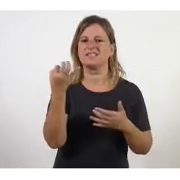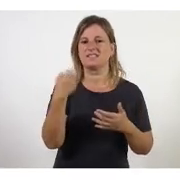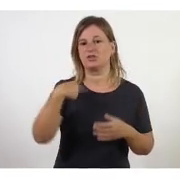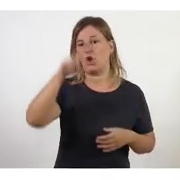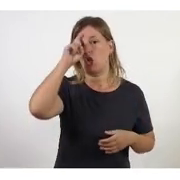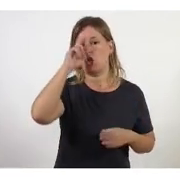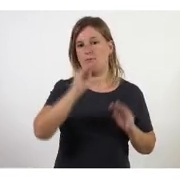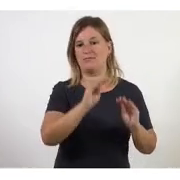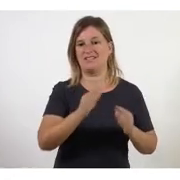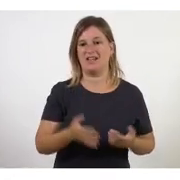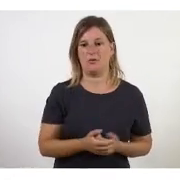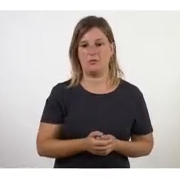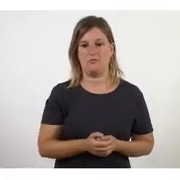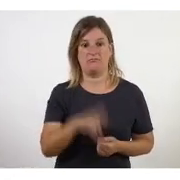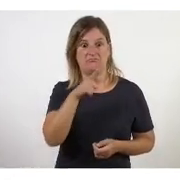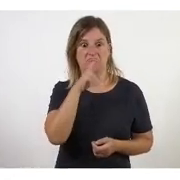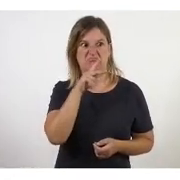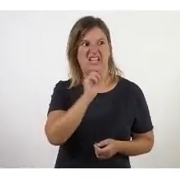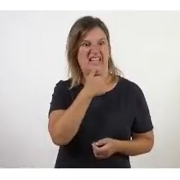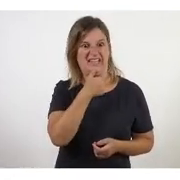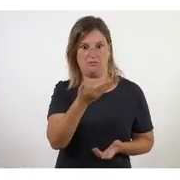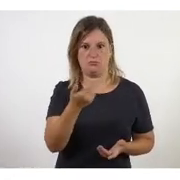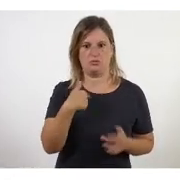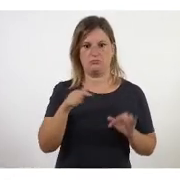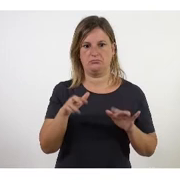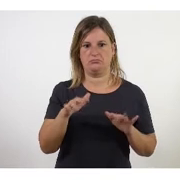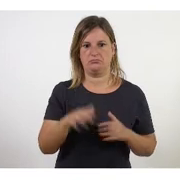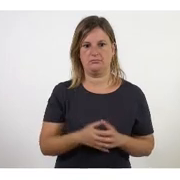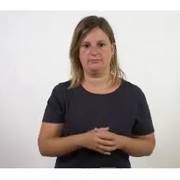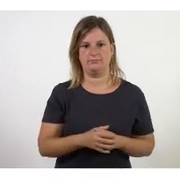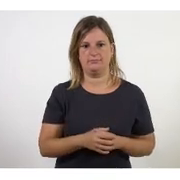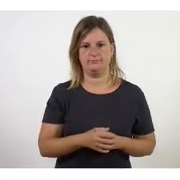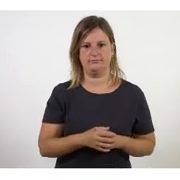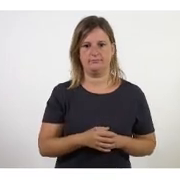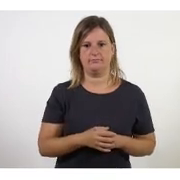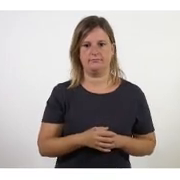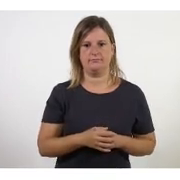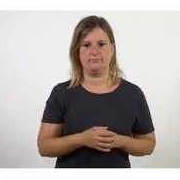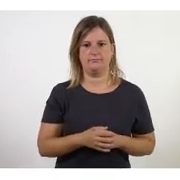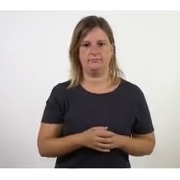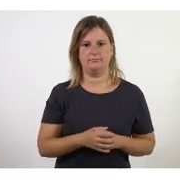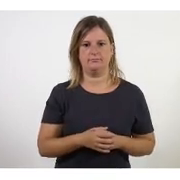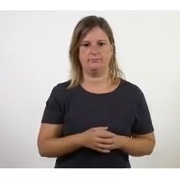nom. Aquesta noia no està parlant i no sabem qui és. Doncs li direm que es diu